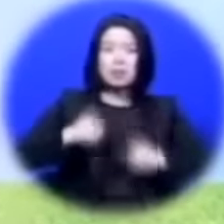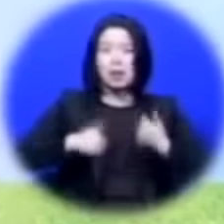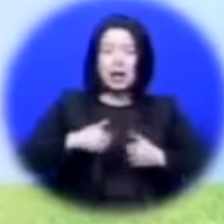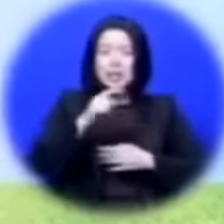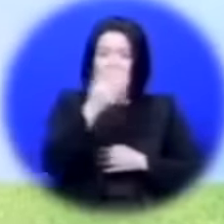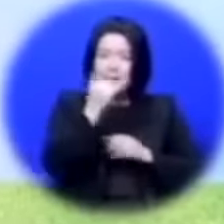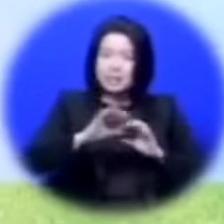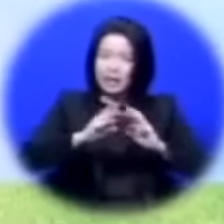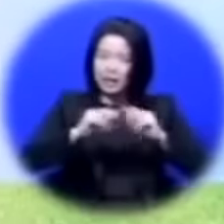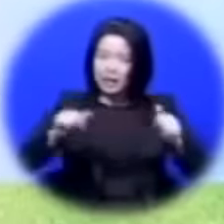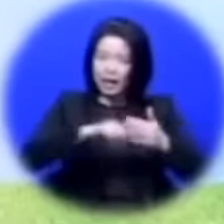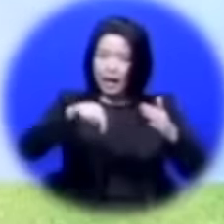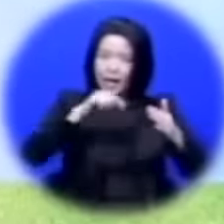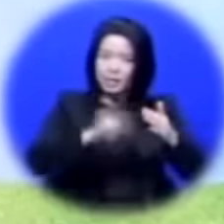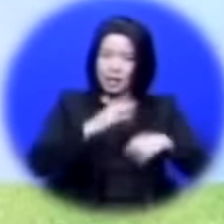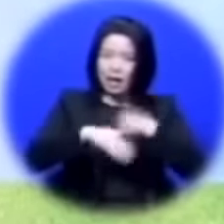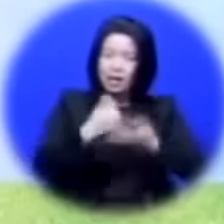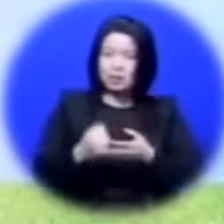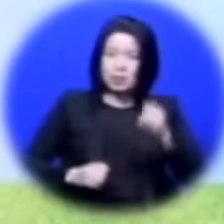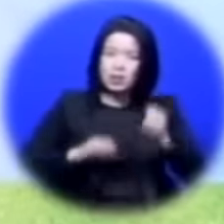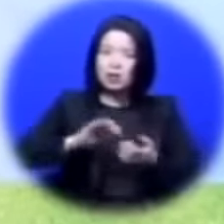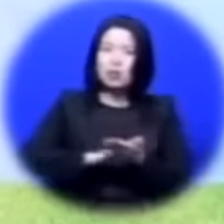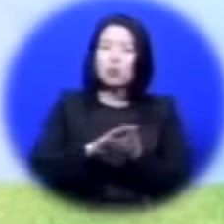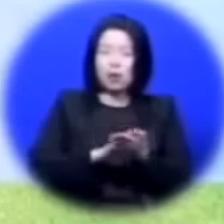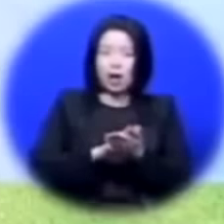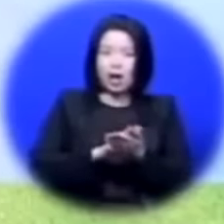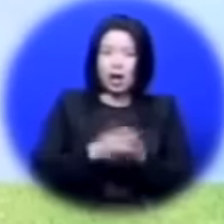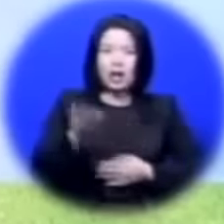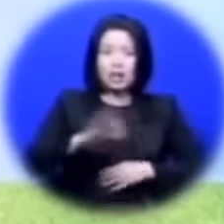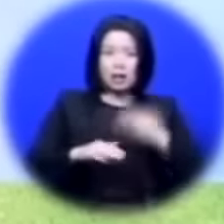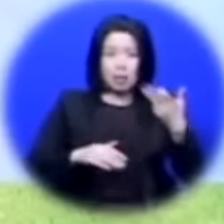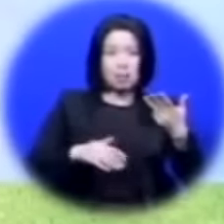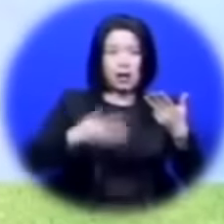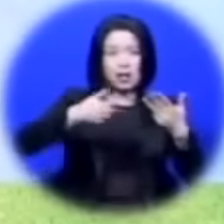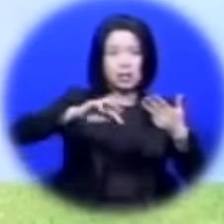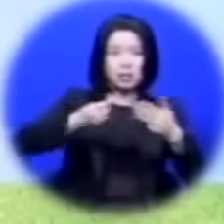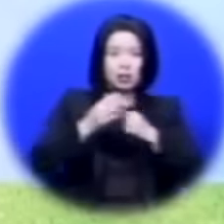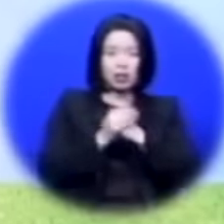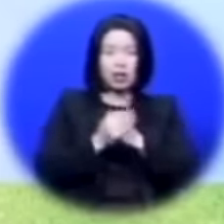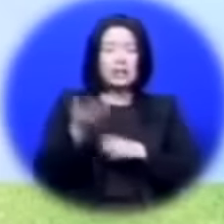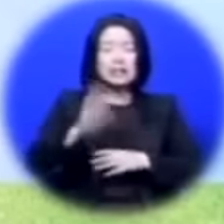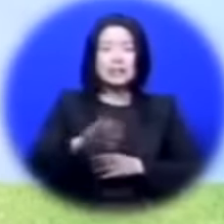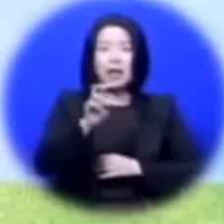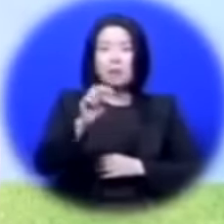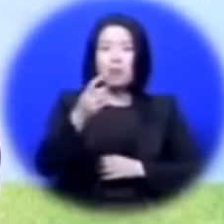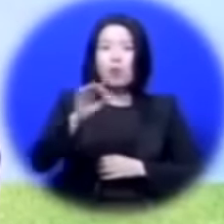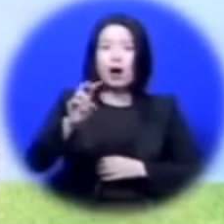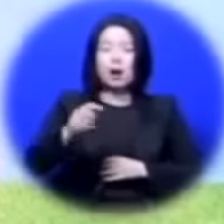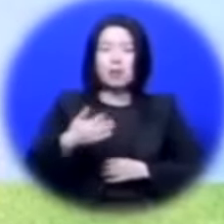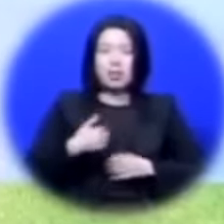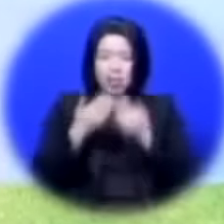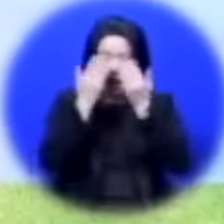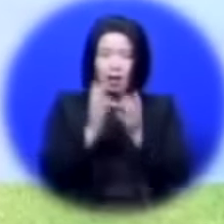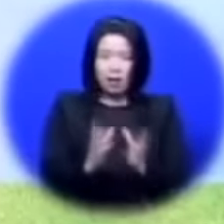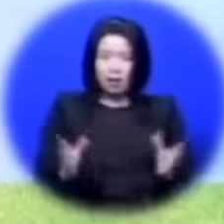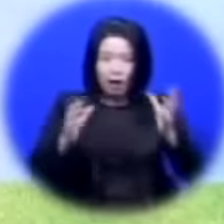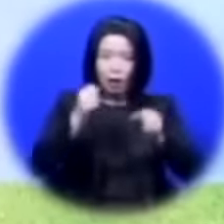안에서 하나님이 뛰어 시겠다는 거죠 그러나 8절에 그러나 모압은 나의 수로